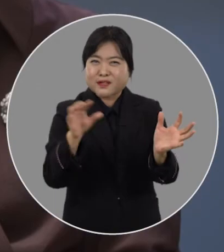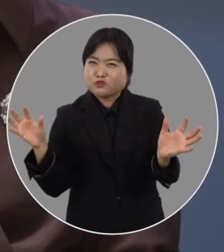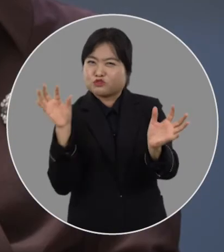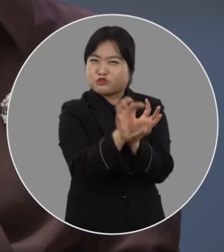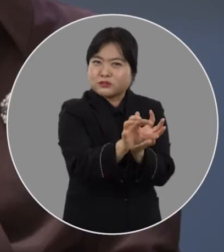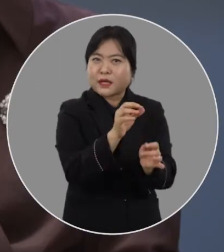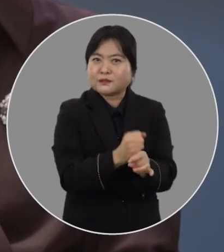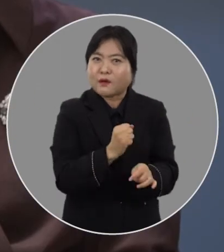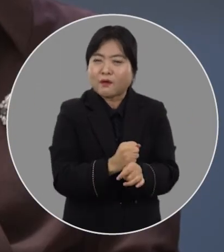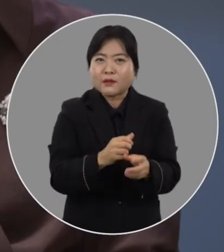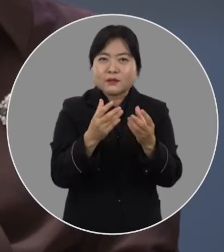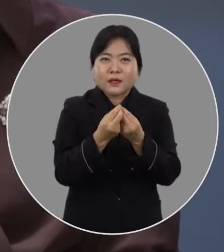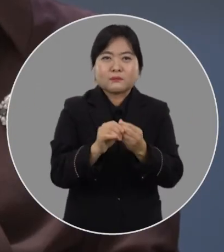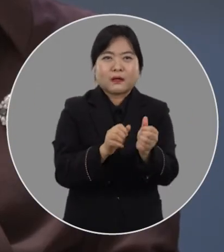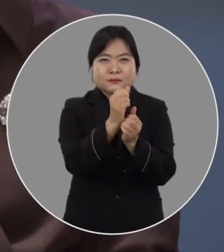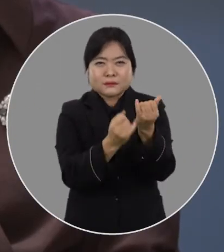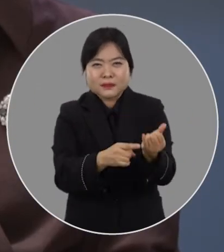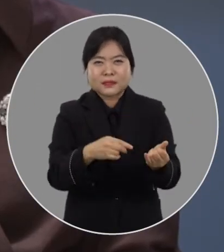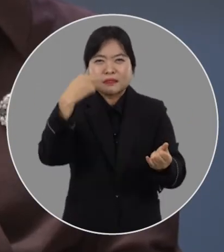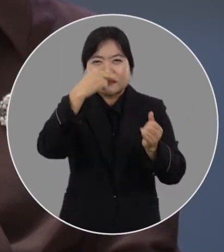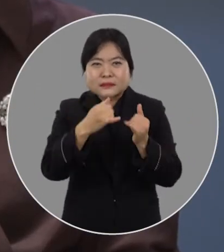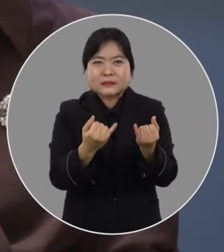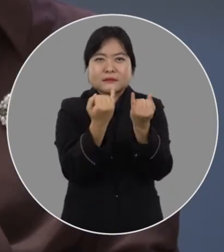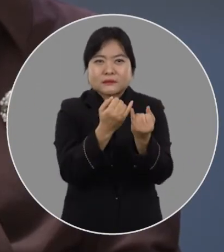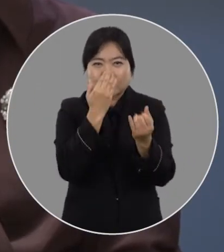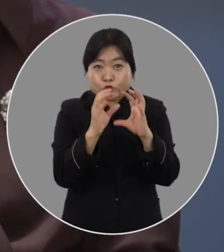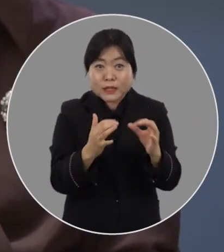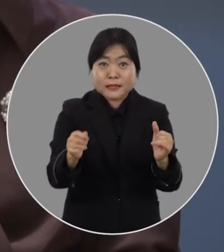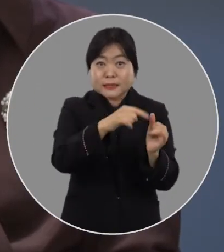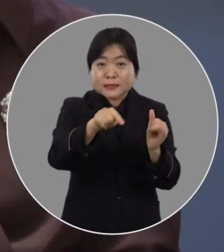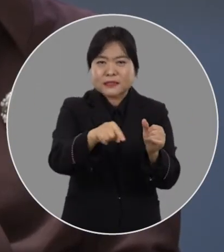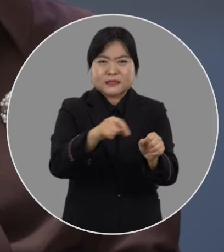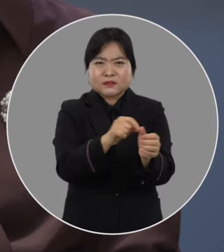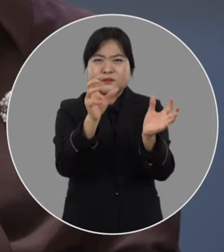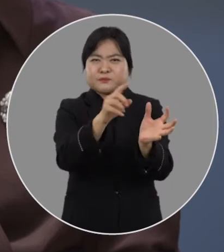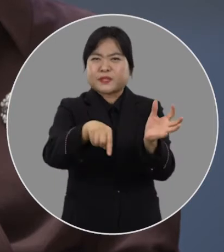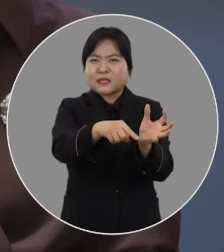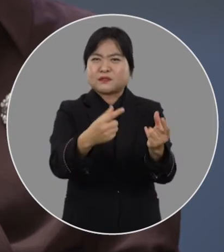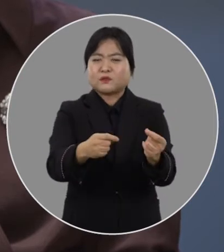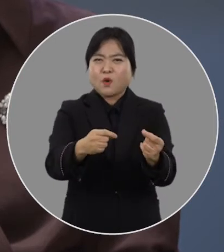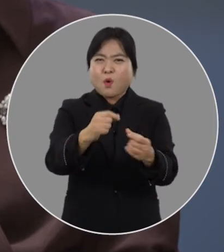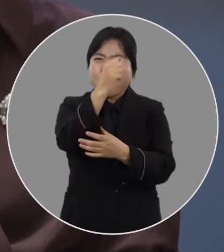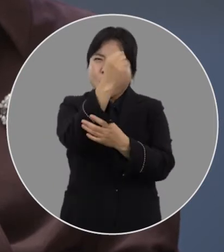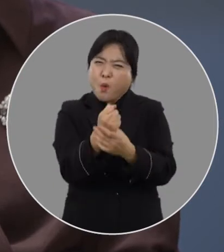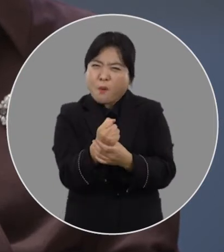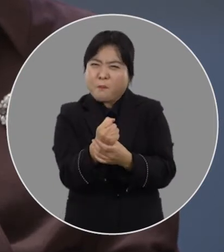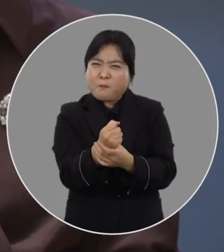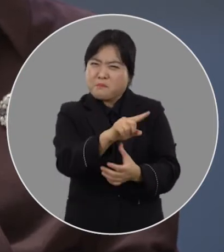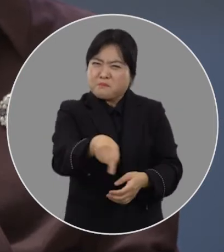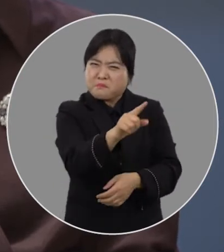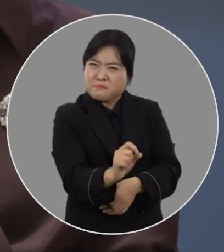투사해서 가령 동성애자나 흑인이나 여성이나 유대인 등 특정 집단이 이런 오염원의 속성을 갖고